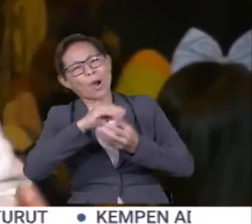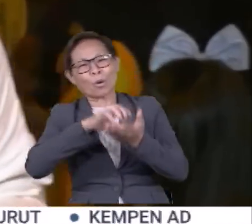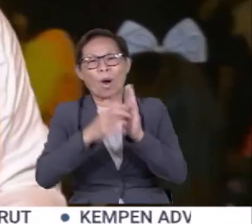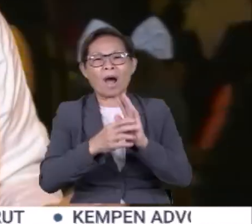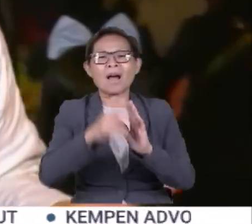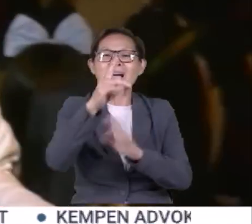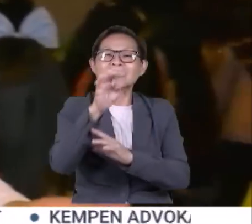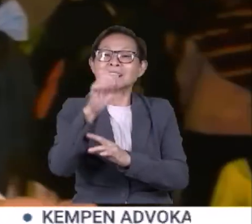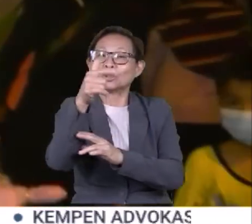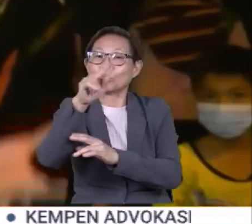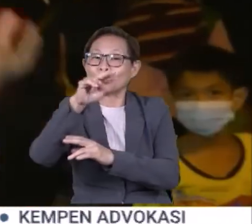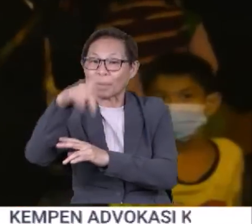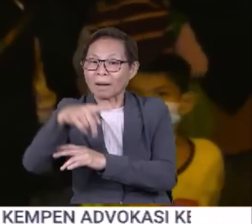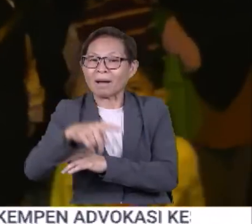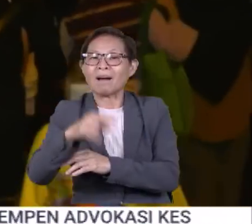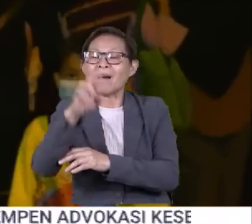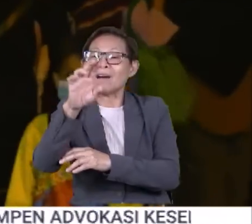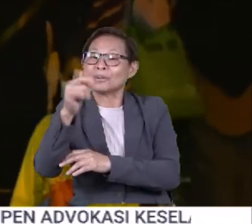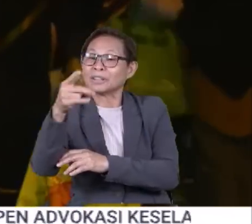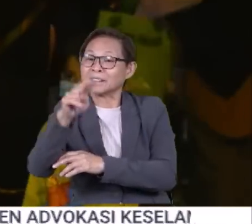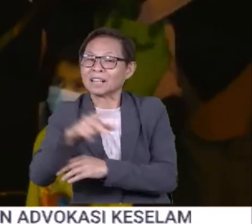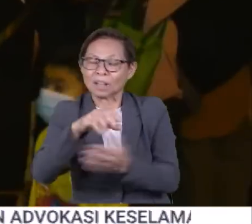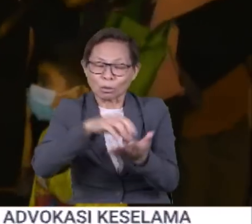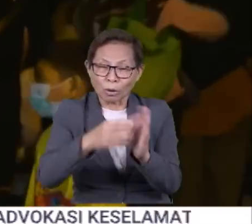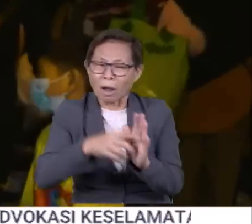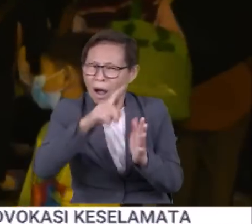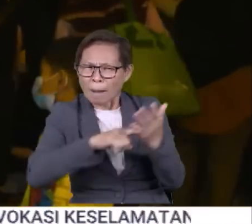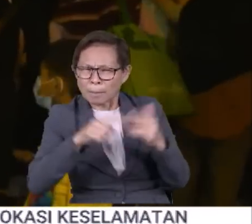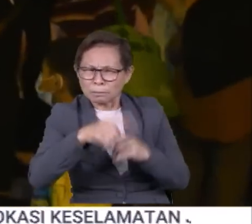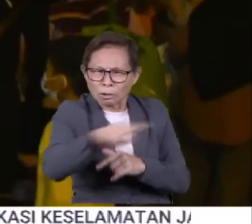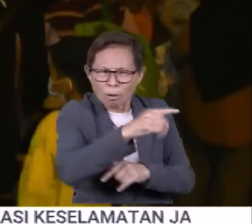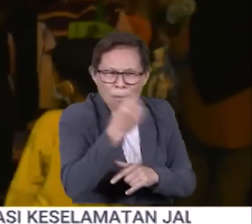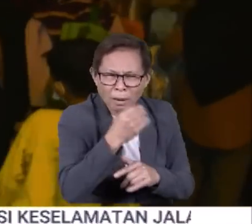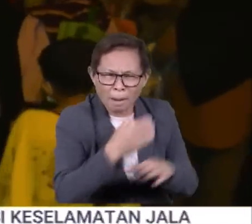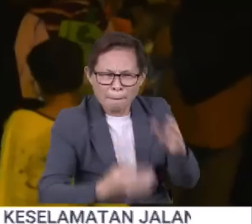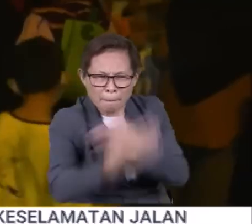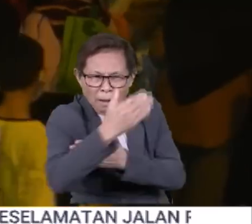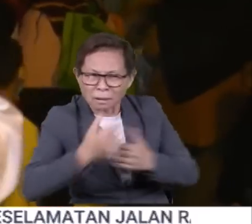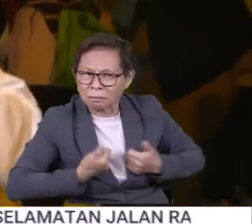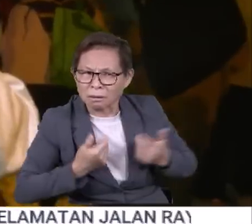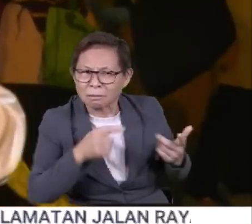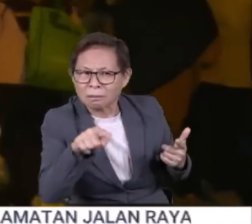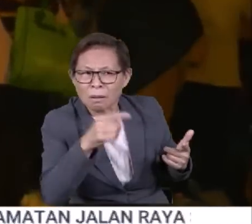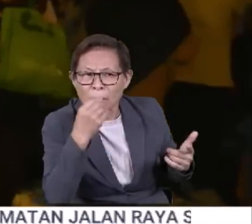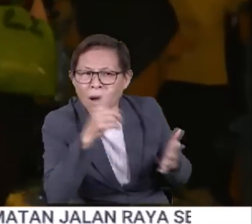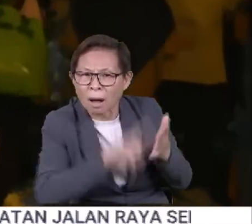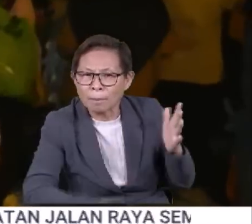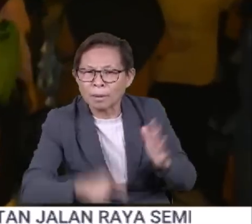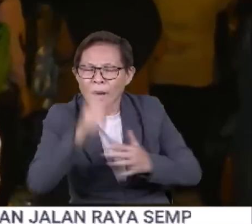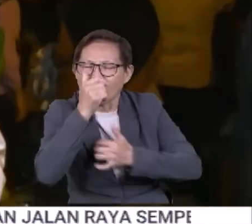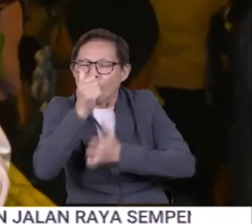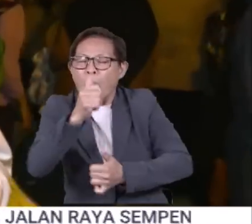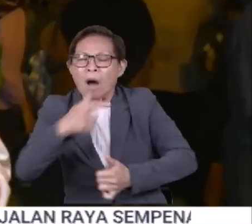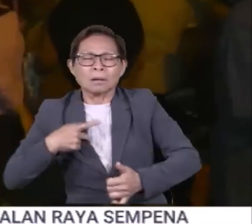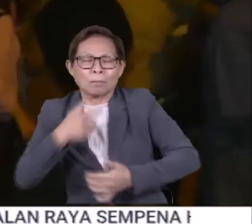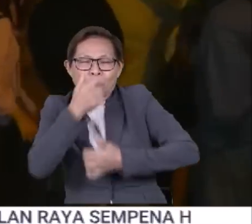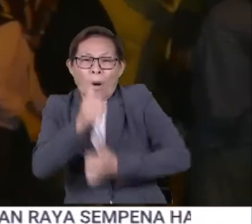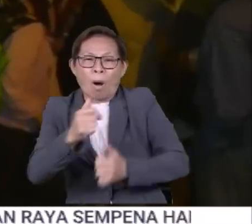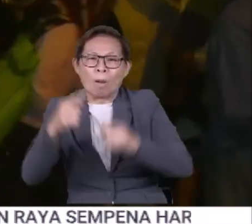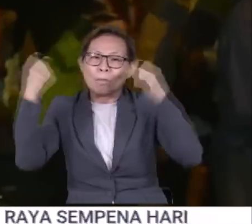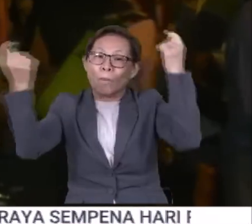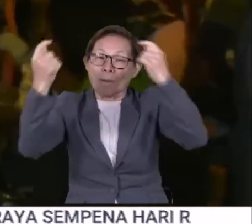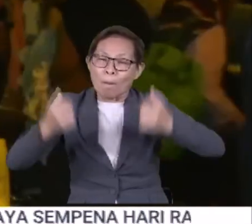ketupat, rendang dan juga kuih-muih, apakah agaknya juadah yang mereka makan di pagi raya? Dalam keterujaan kita untuk menyambut Hari